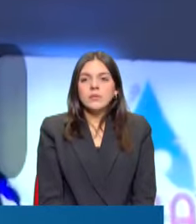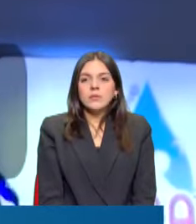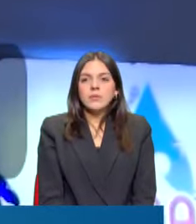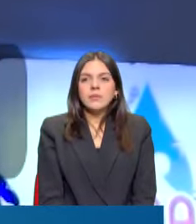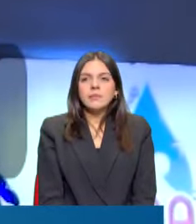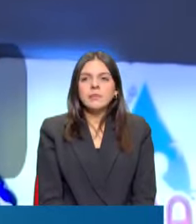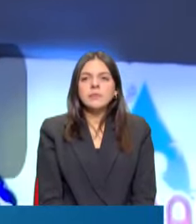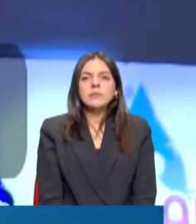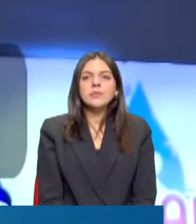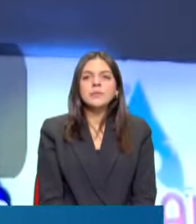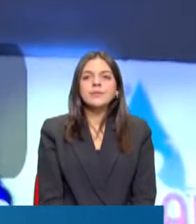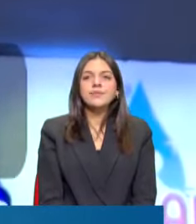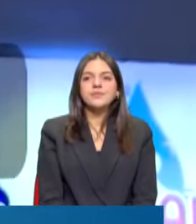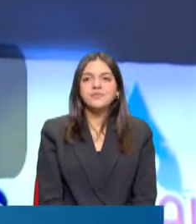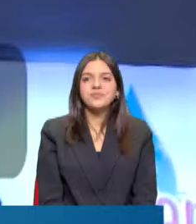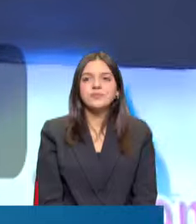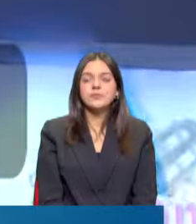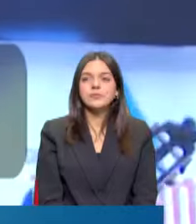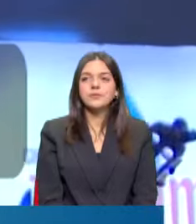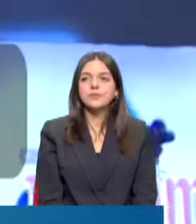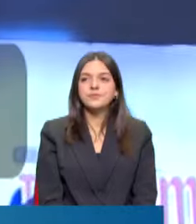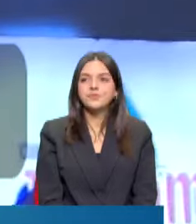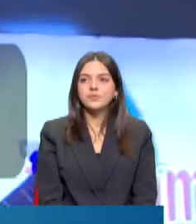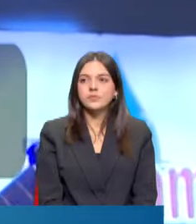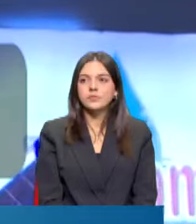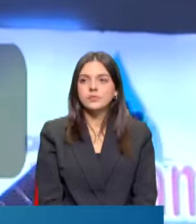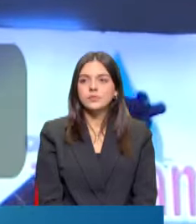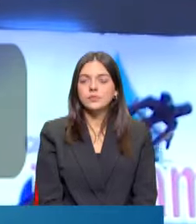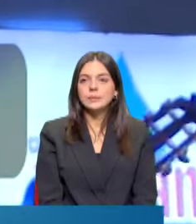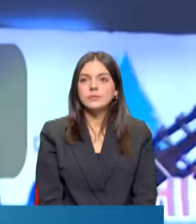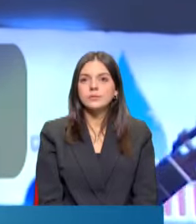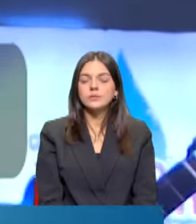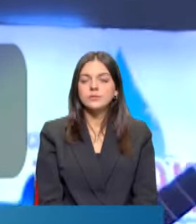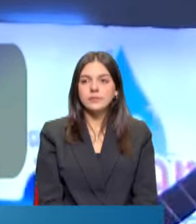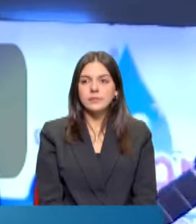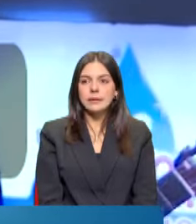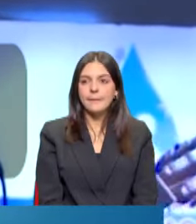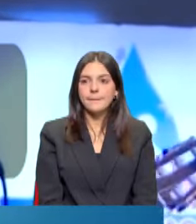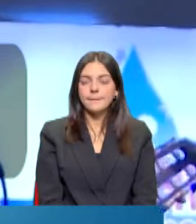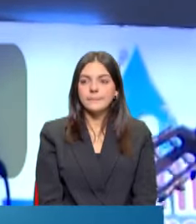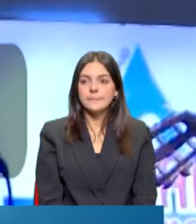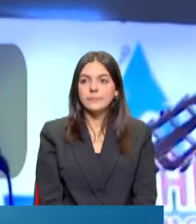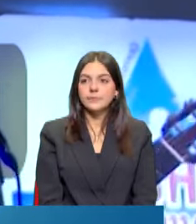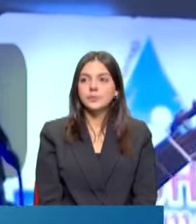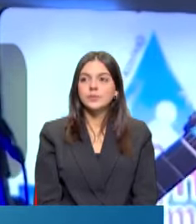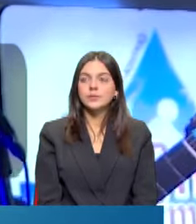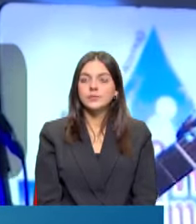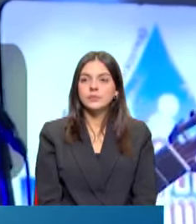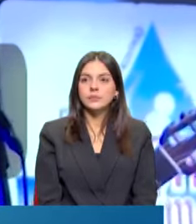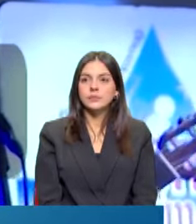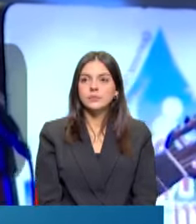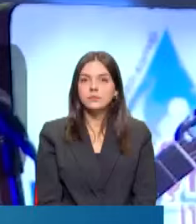mensupları. Suavi gördüğünüz gibi birisi. Vatansever, Türkiye Cumhuriyeti Devleti'nin birliğine, bütünlüğüne